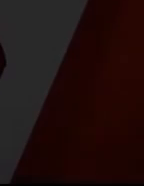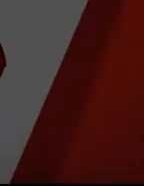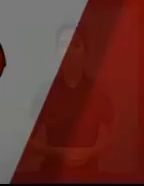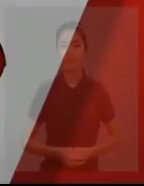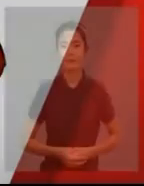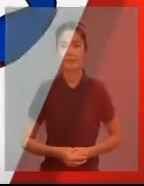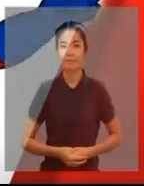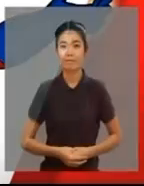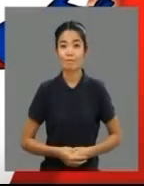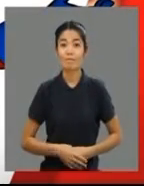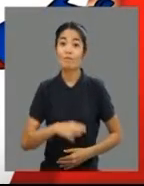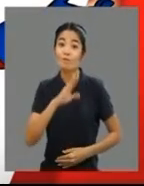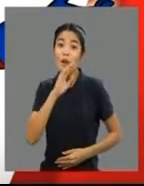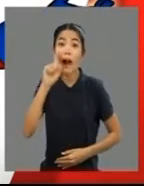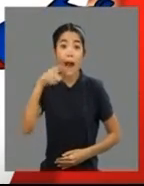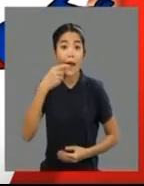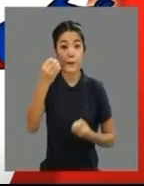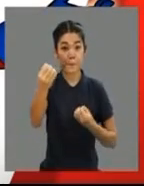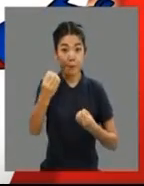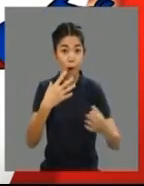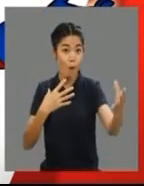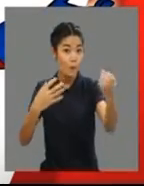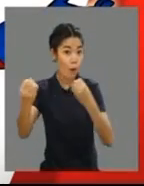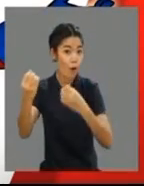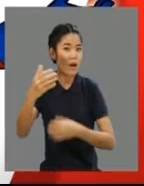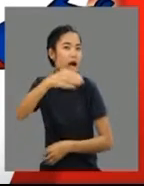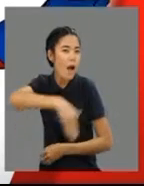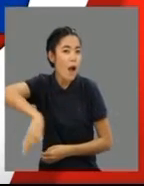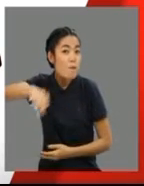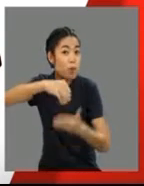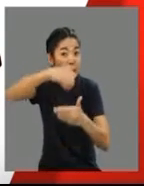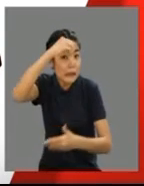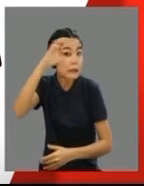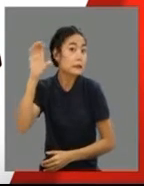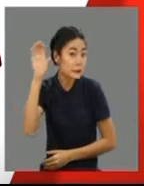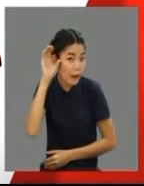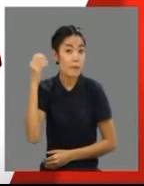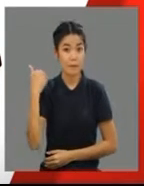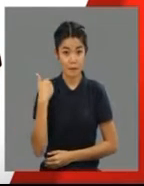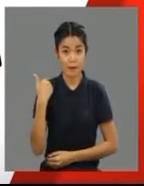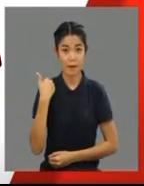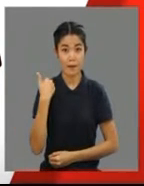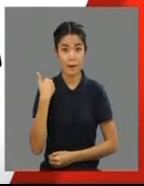เวลาได้ยินได้ฟังอะไรมานักเรียนปักใจเชื่อทันทีหรือเปล่าครับ